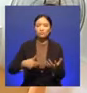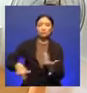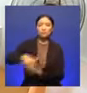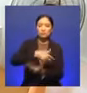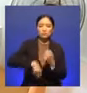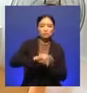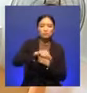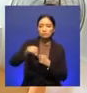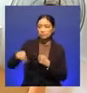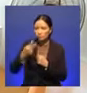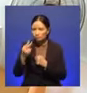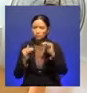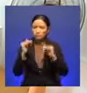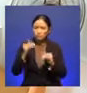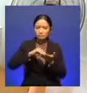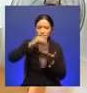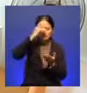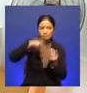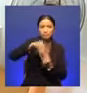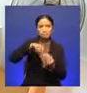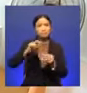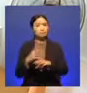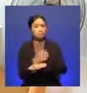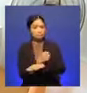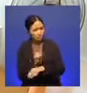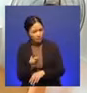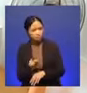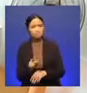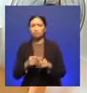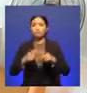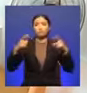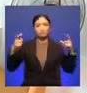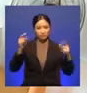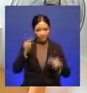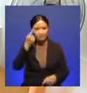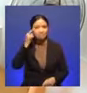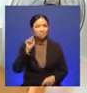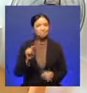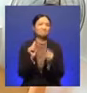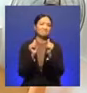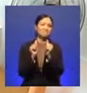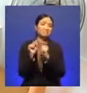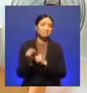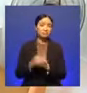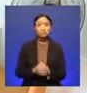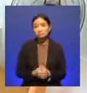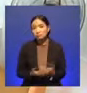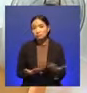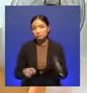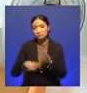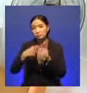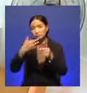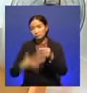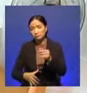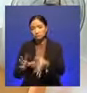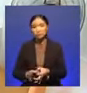ทั้งหมดสิ่งแวดล้อมความเหลื่อมล้ำการศึกษาเศรษฐกิจการเมืองซึ่งตรงนี้เป็นภาพแมคโครที่เยี่ยมยอดมากปัจจัยกำหนดสุขภาพยังสะท้อน